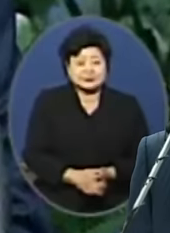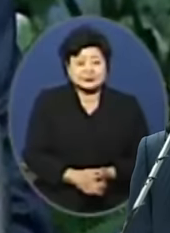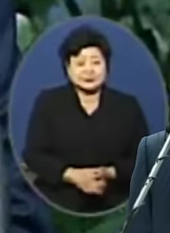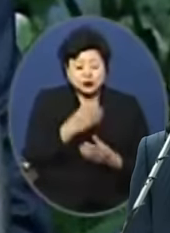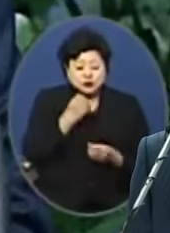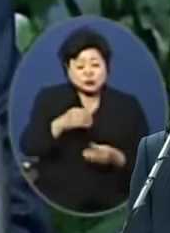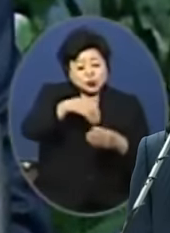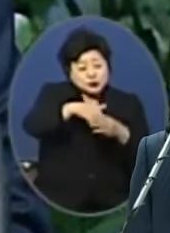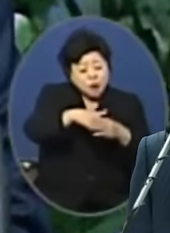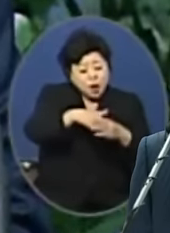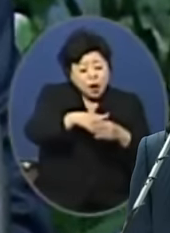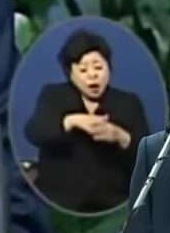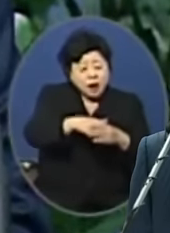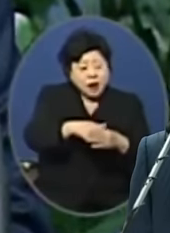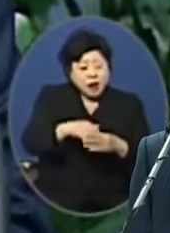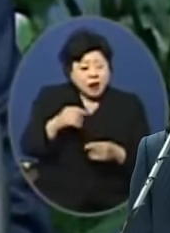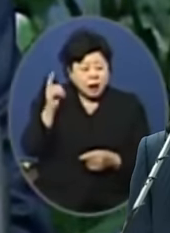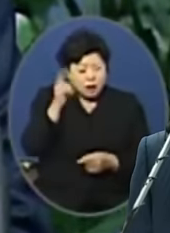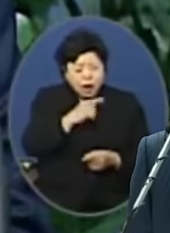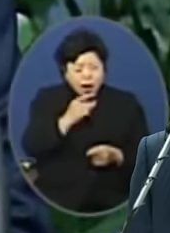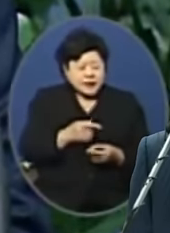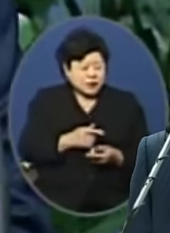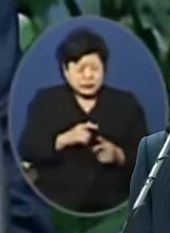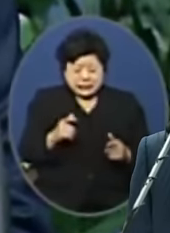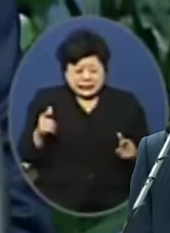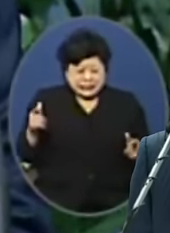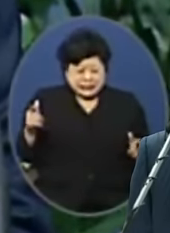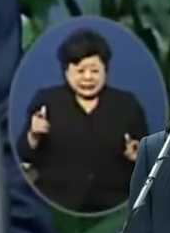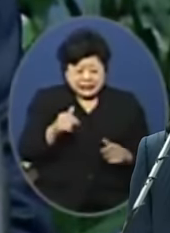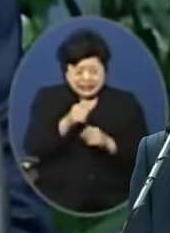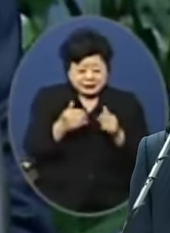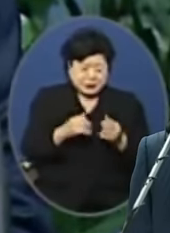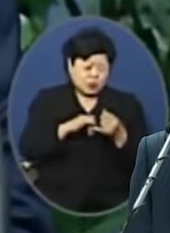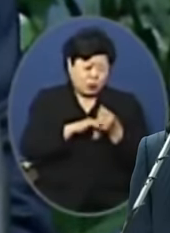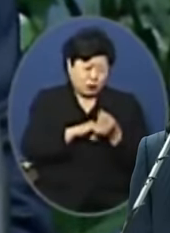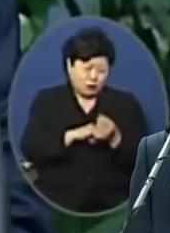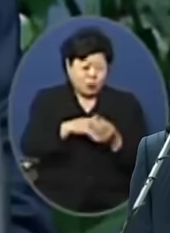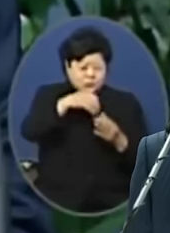축복을 심어놓고 화가 나오도록 하지 않습니다. 하나님은 꼭